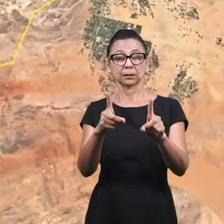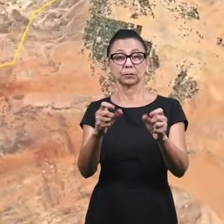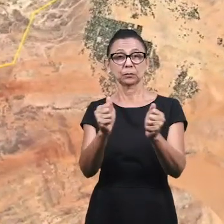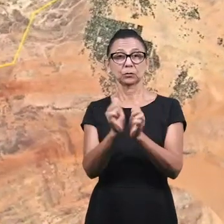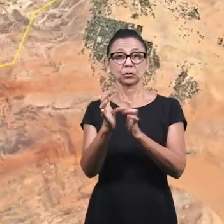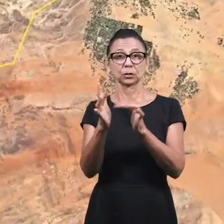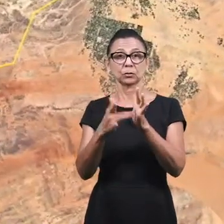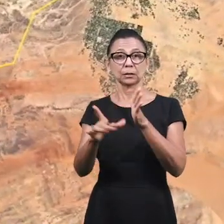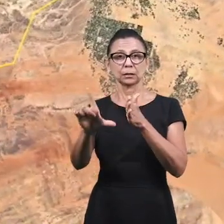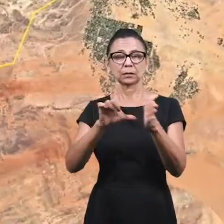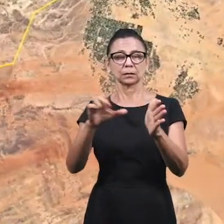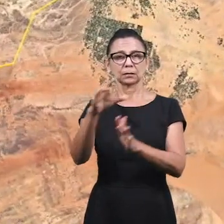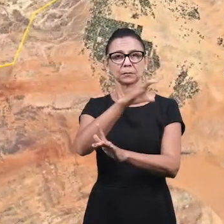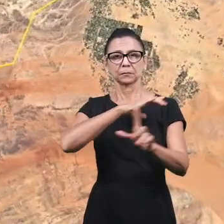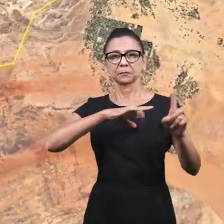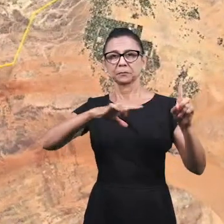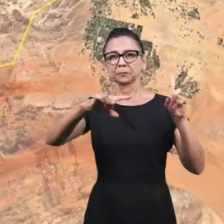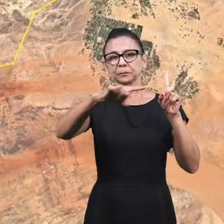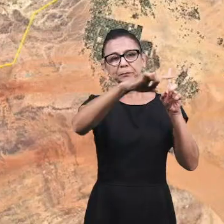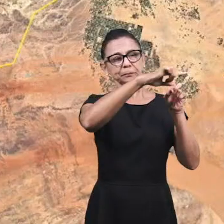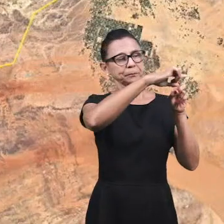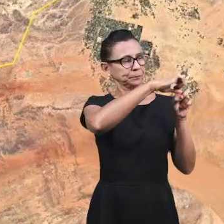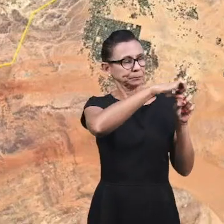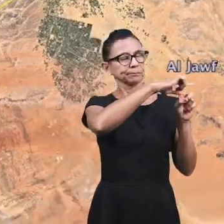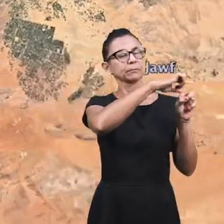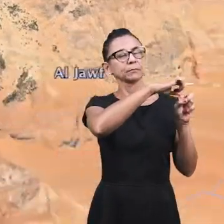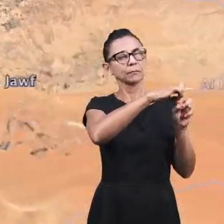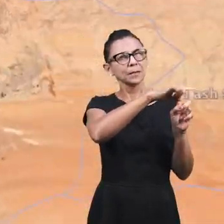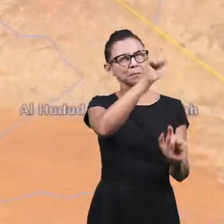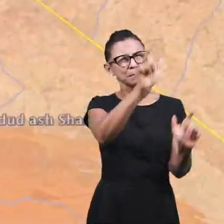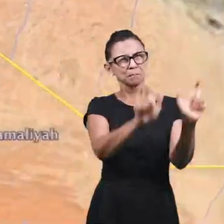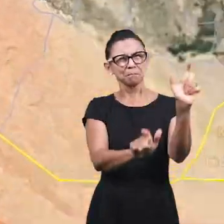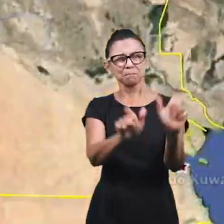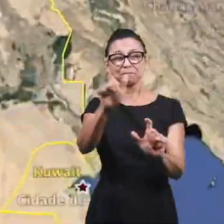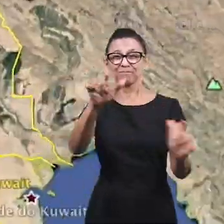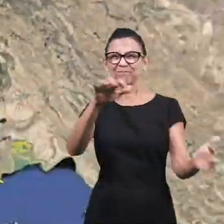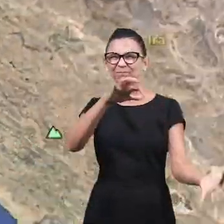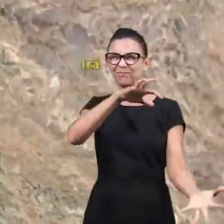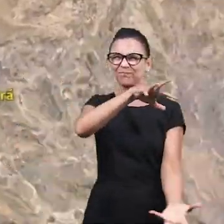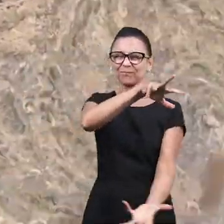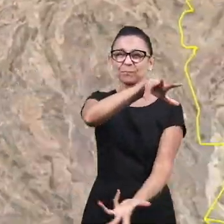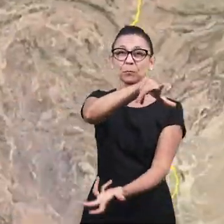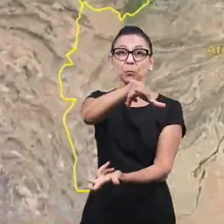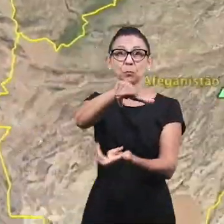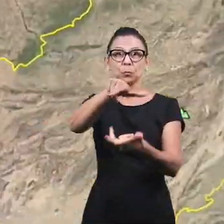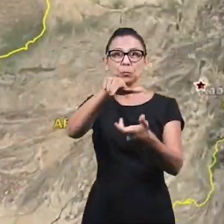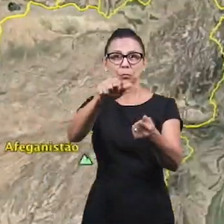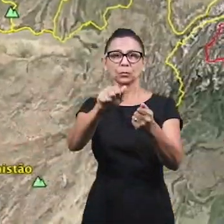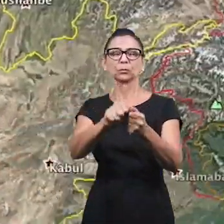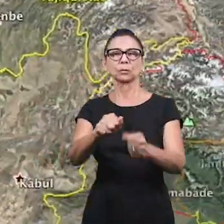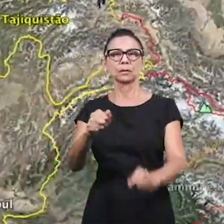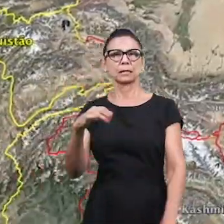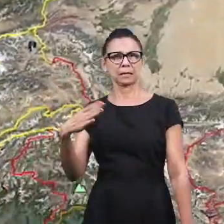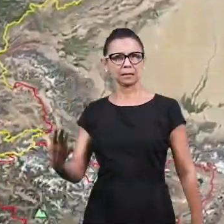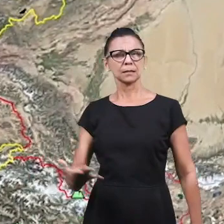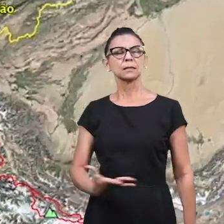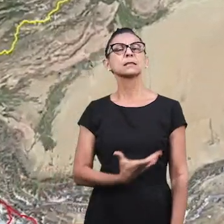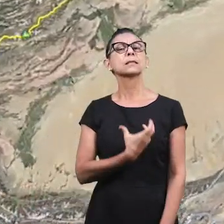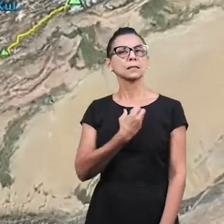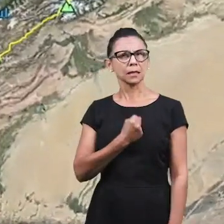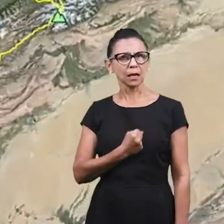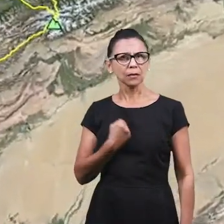de sua morte na cruz do Calvário. Pessoas de todas as partes do mundo têm sido alcançadas